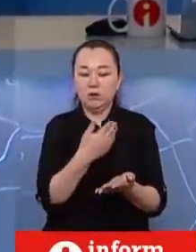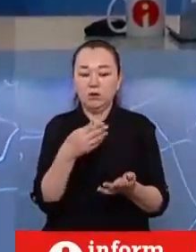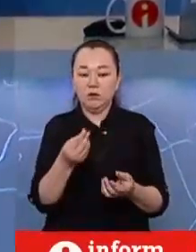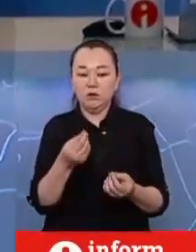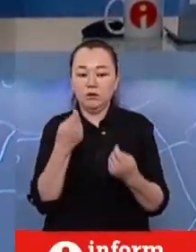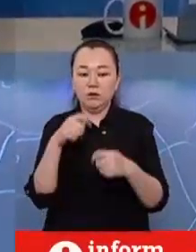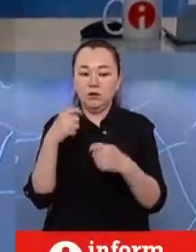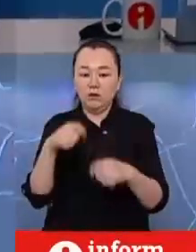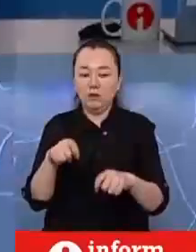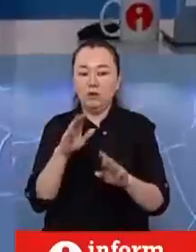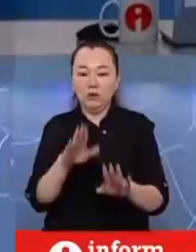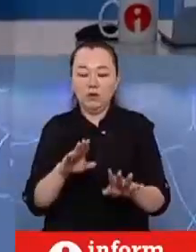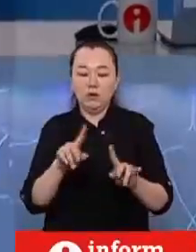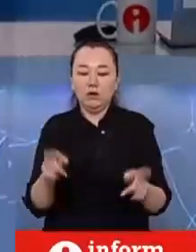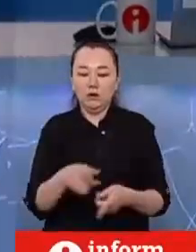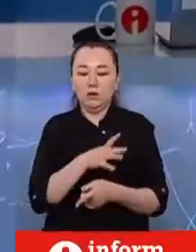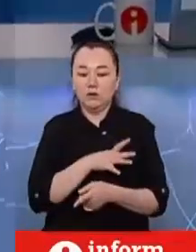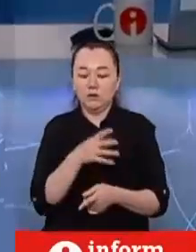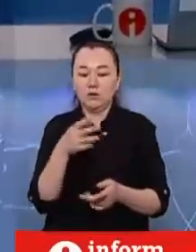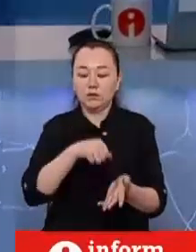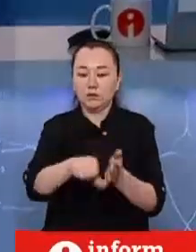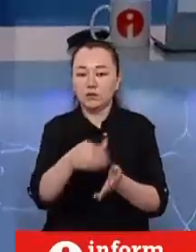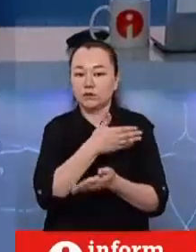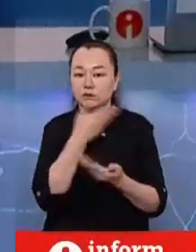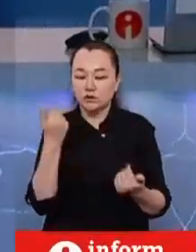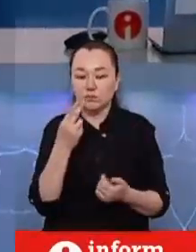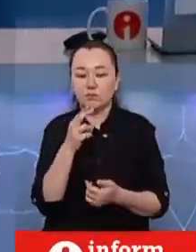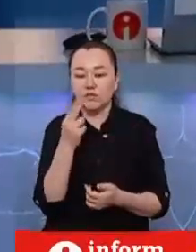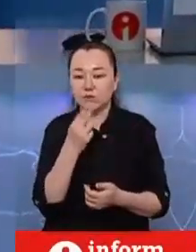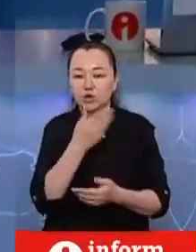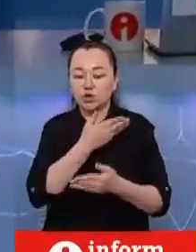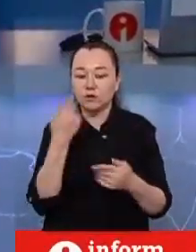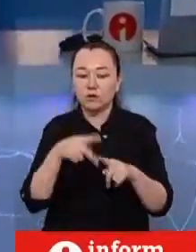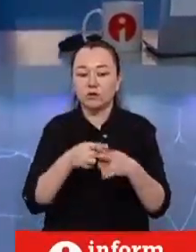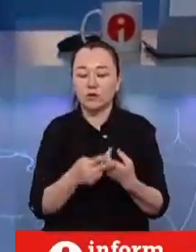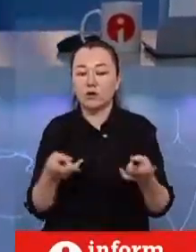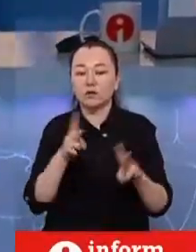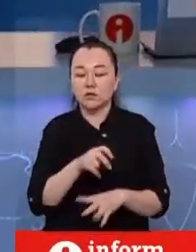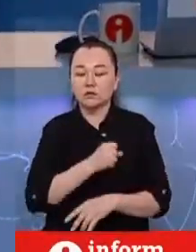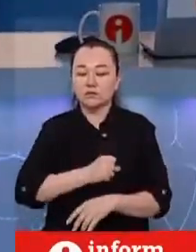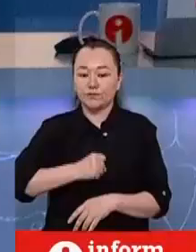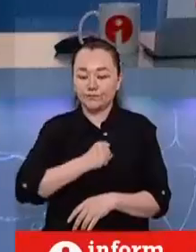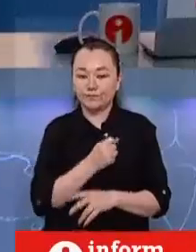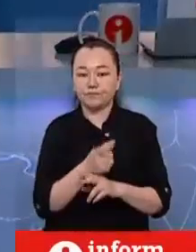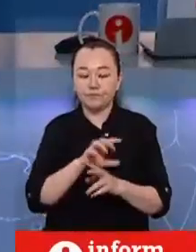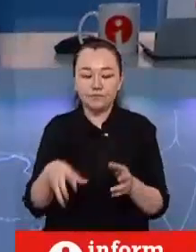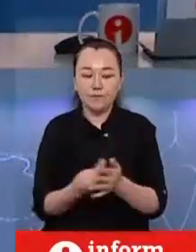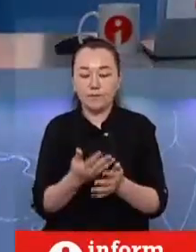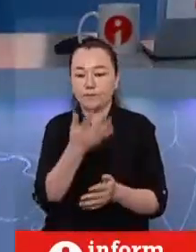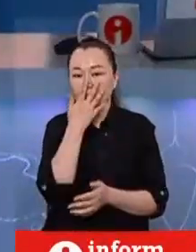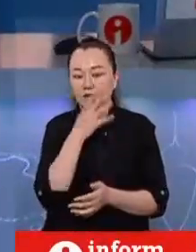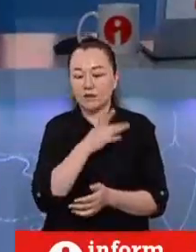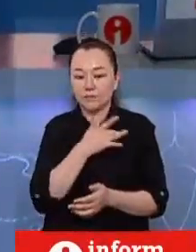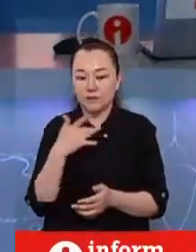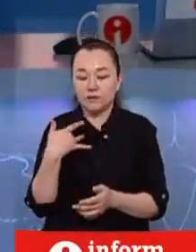табумен ғана шектелді тұрғындар. Ал бетонның жоқтығын сылтауратып, жұмыстарды орта жолдан қалдырды деп ашулы. Содан бері шаң жұтып отырғымыз